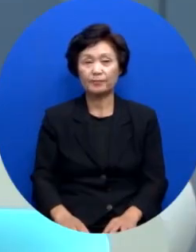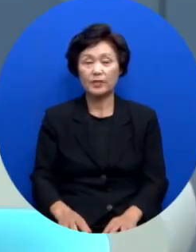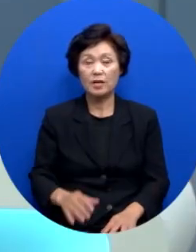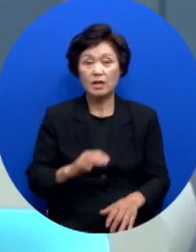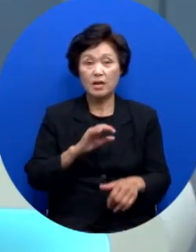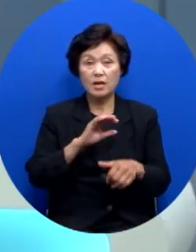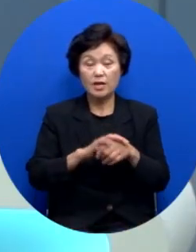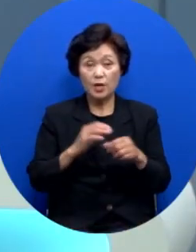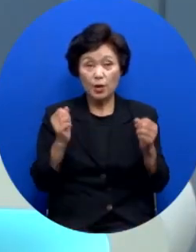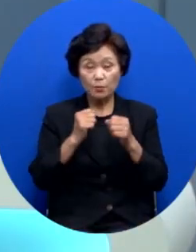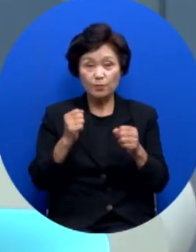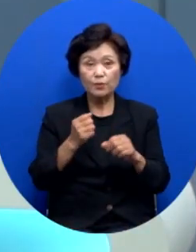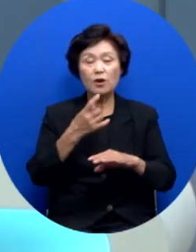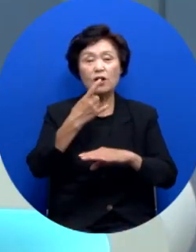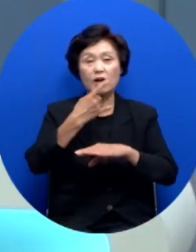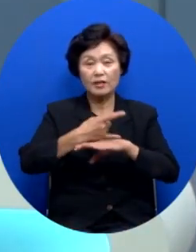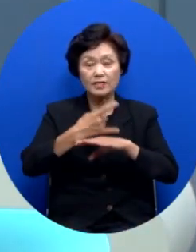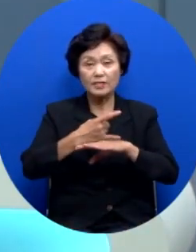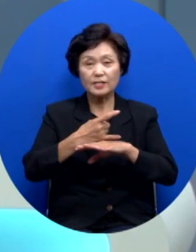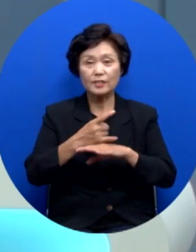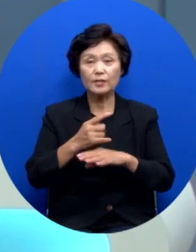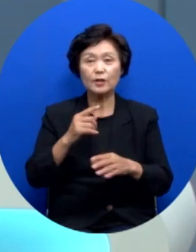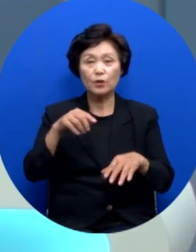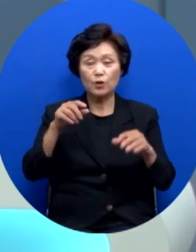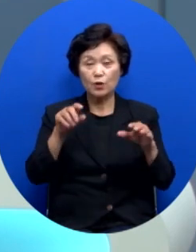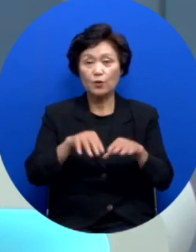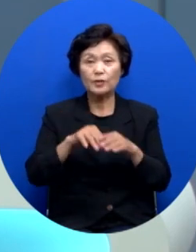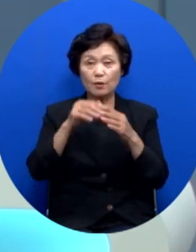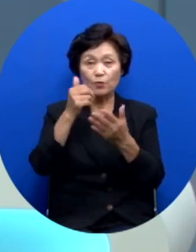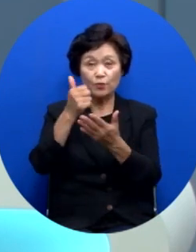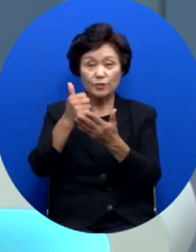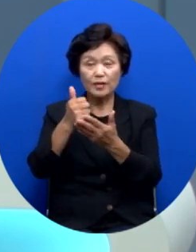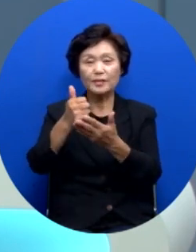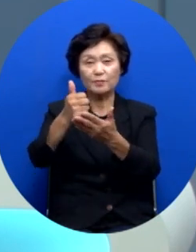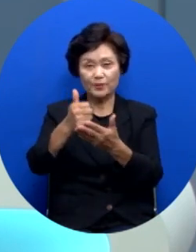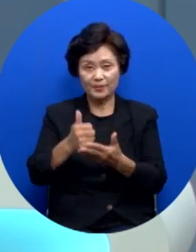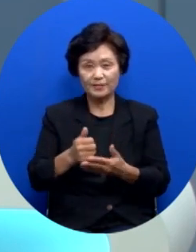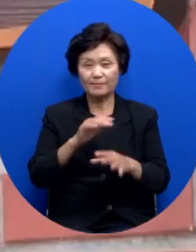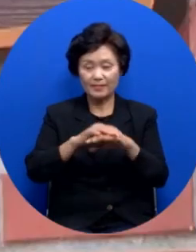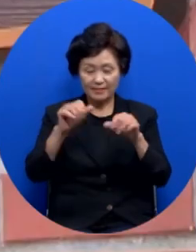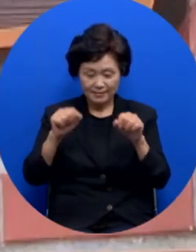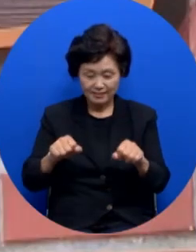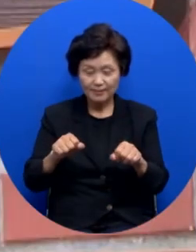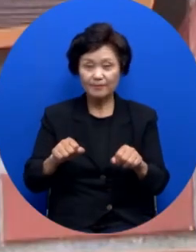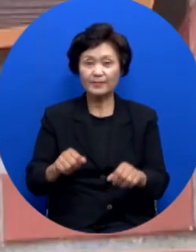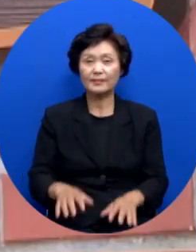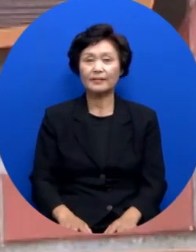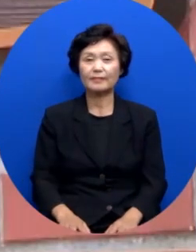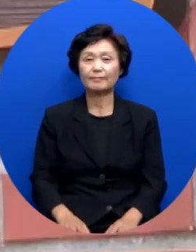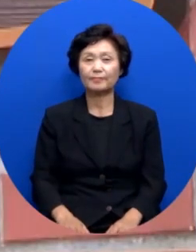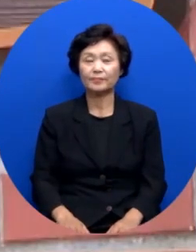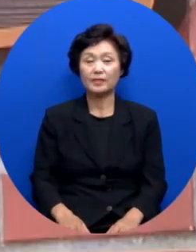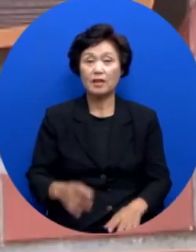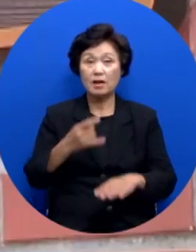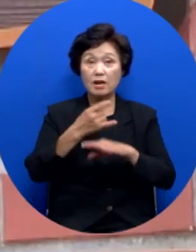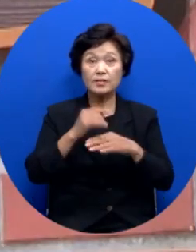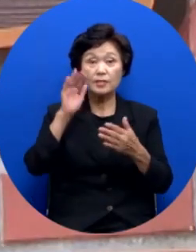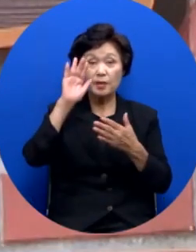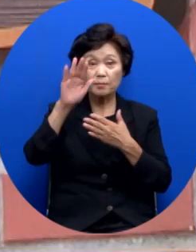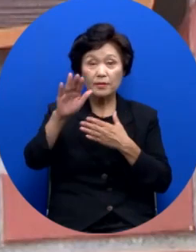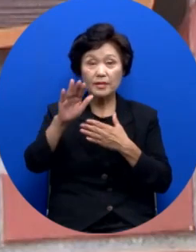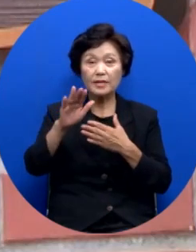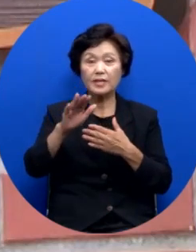최윤주 사무국장님 모시고 자세한 이야기 나눠보겠습니다. 안녕하세요. 네, 안녕하세요. 먼저